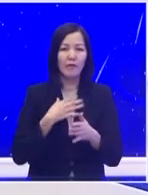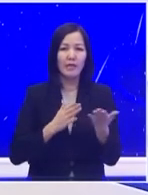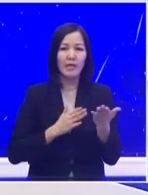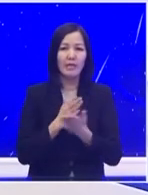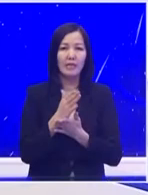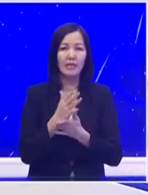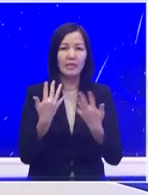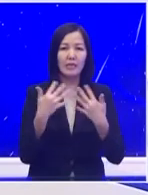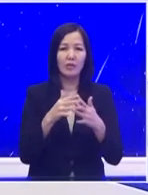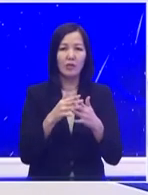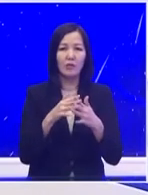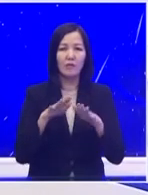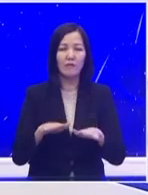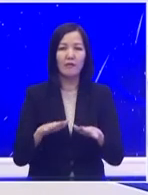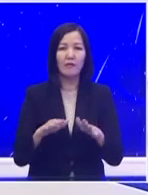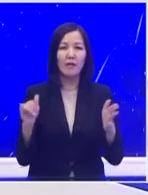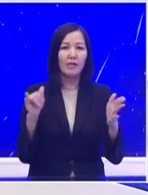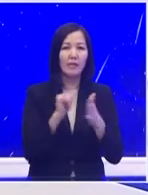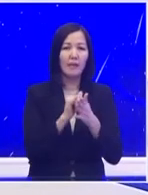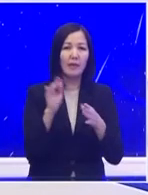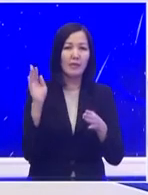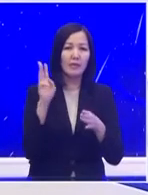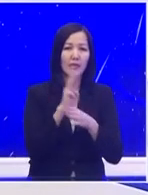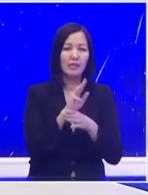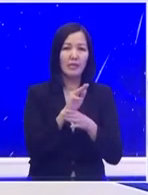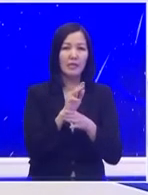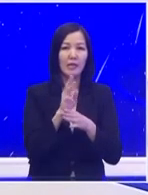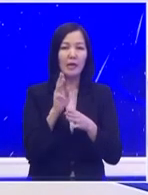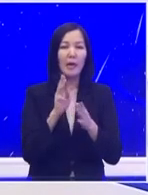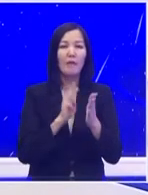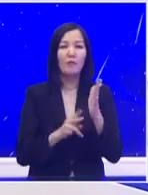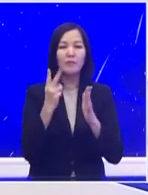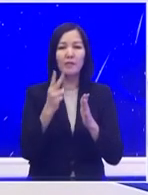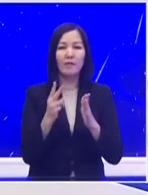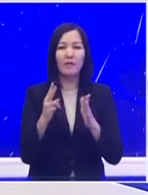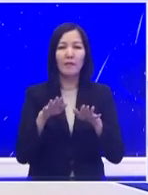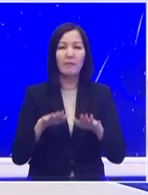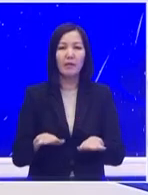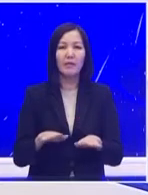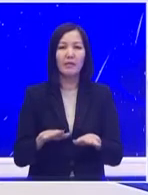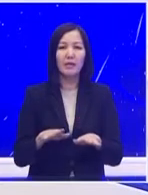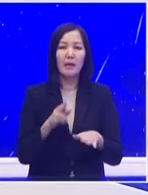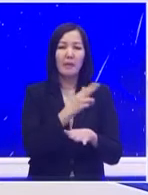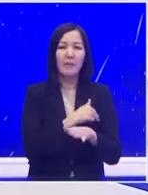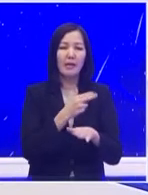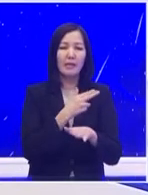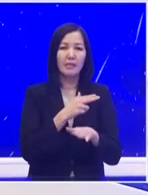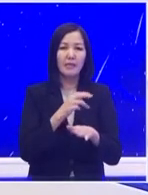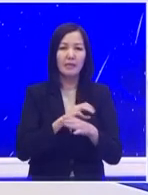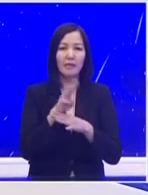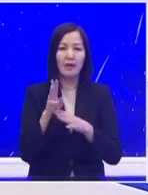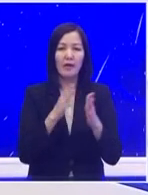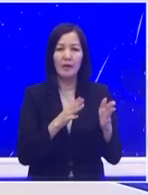выездах из населенных пунктов выставили дополнительно 82 блокпоста. Полицейские обеспечивают охрану общественного